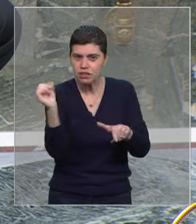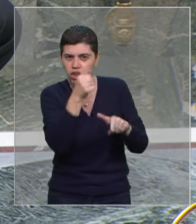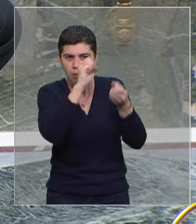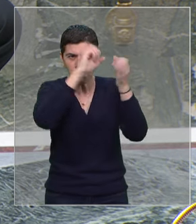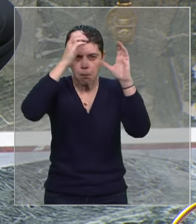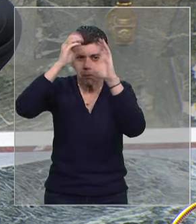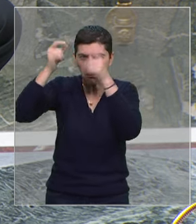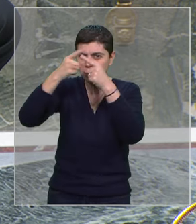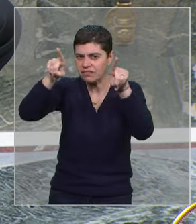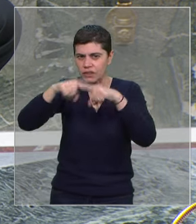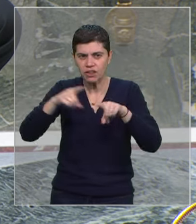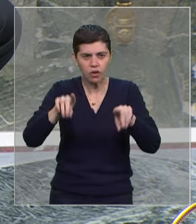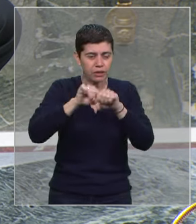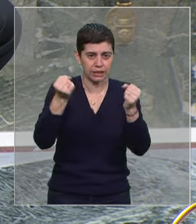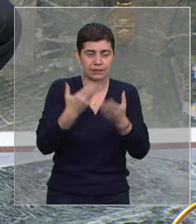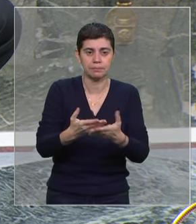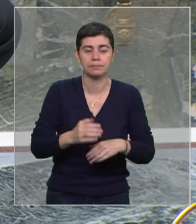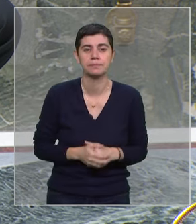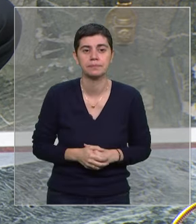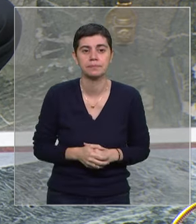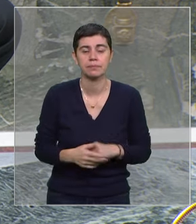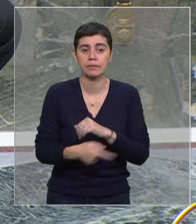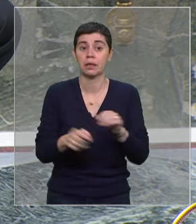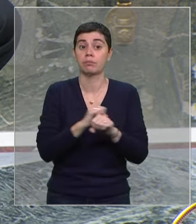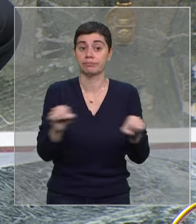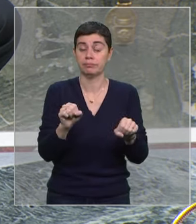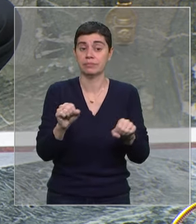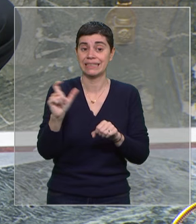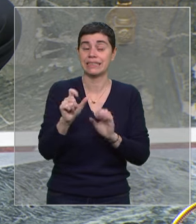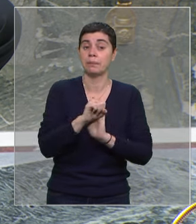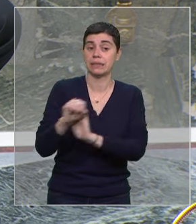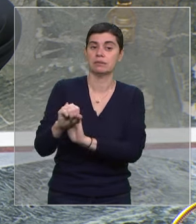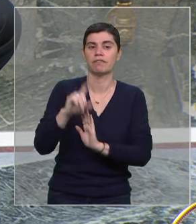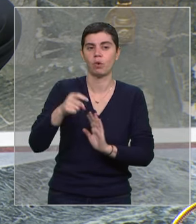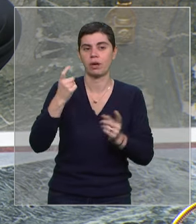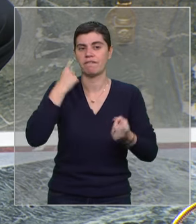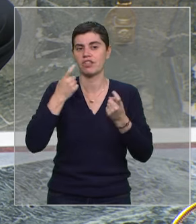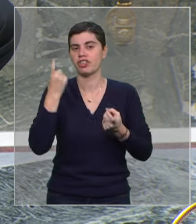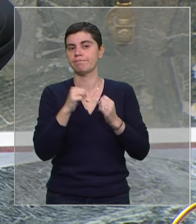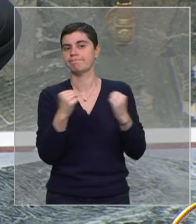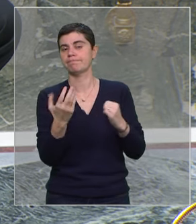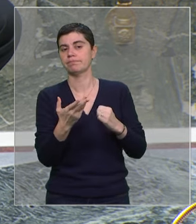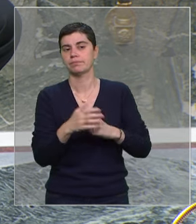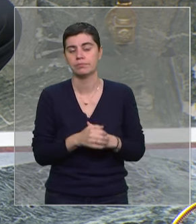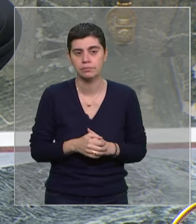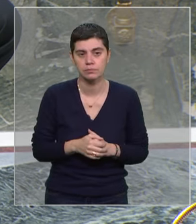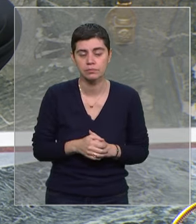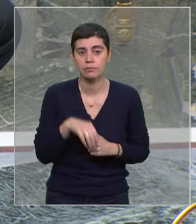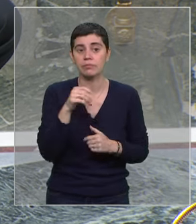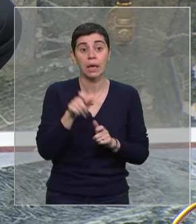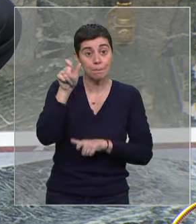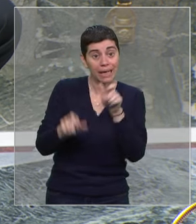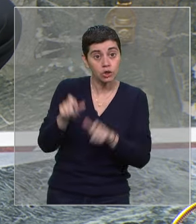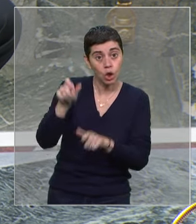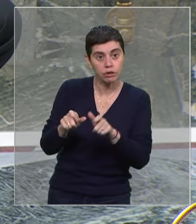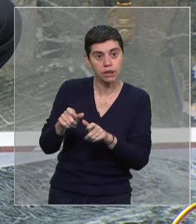monde. Il y a dans cet attentat islamiste plusieurs questions qui se posent. Avons-nous tous les moyens de suivi judiciaire